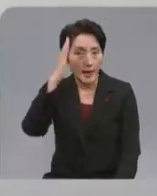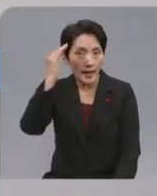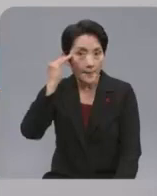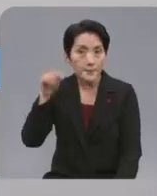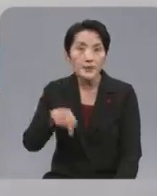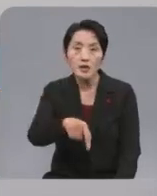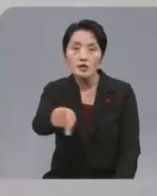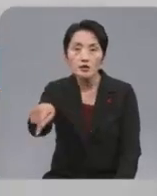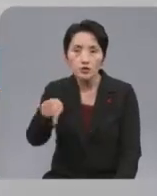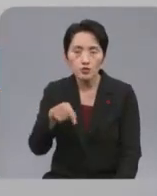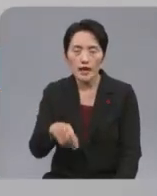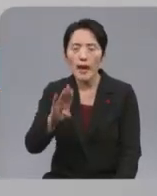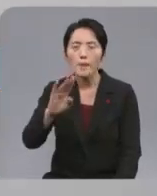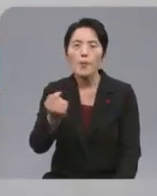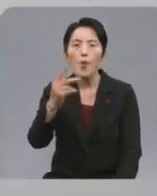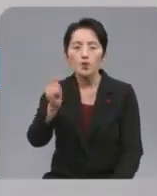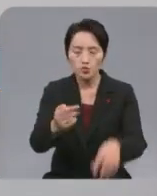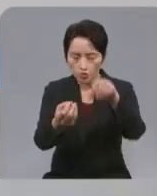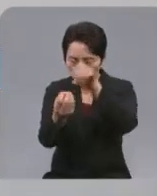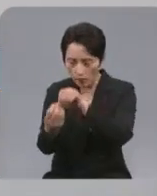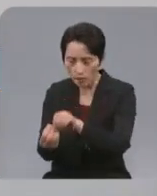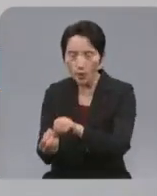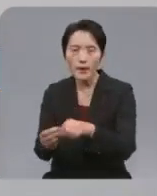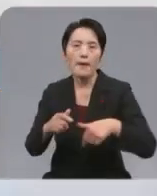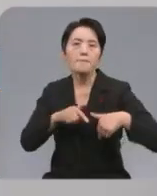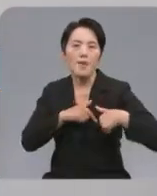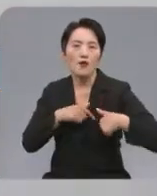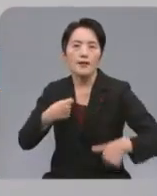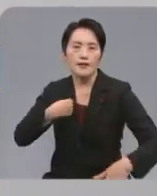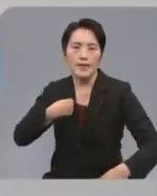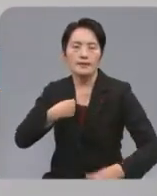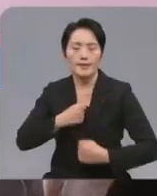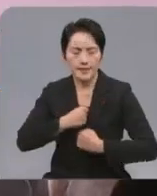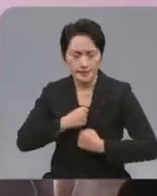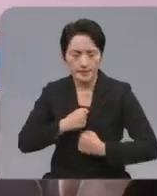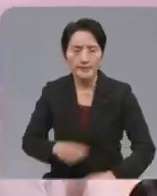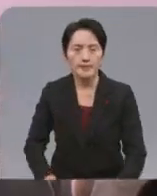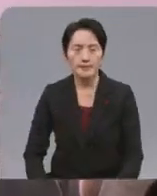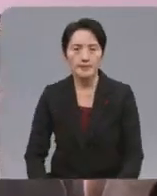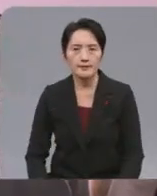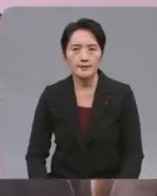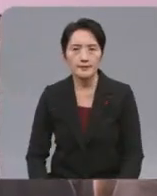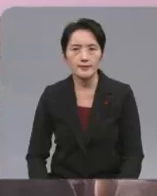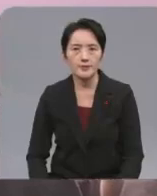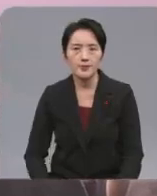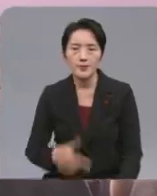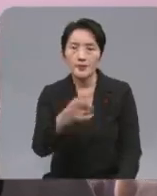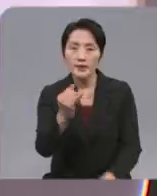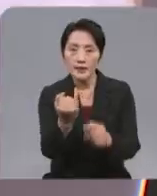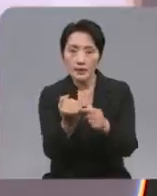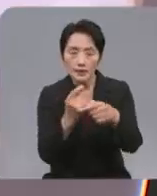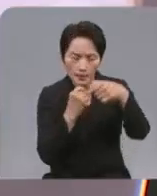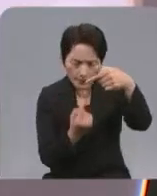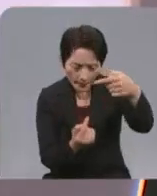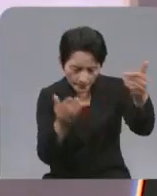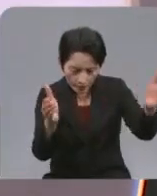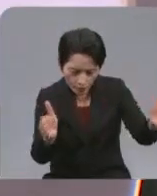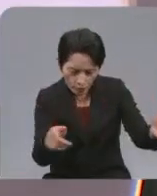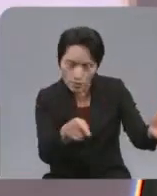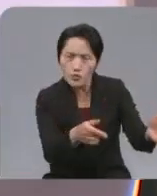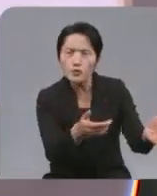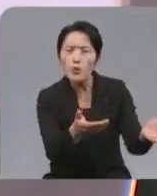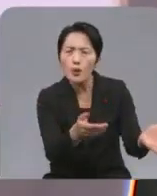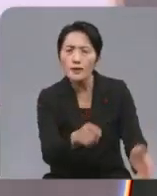как считают многие поддерживают администрации нынешнего президента а также депутата национального собрания